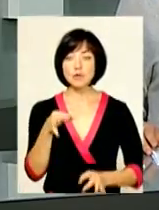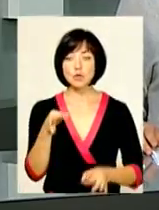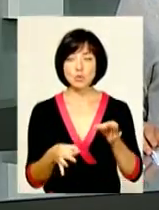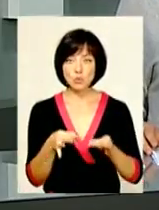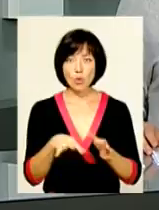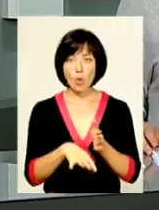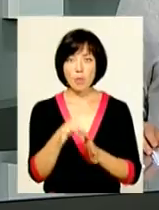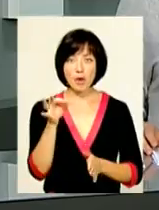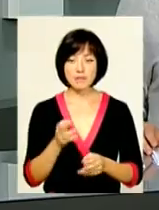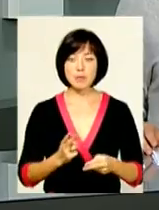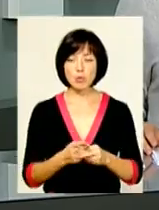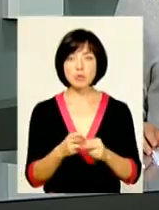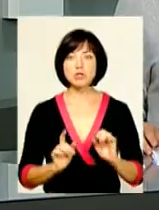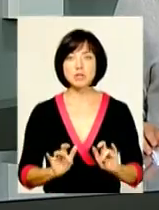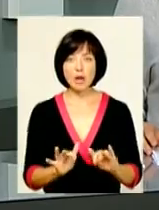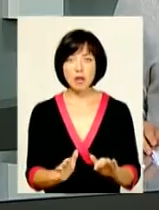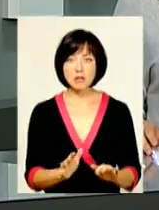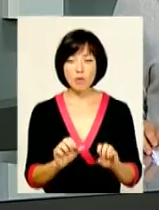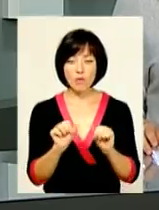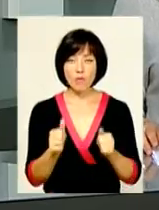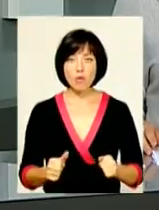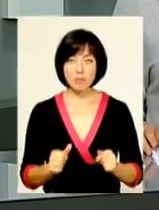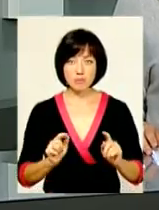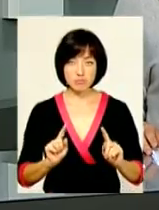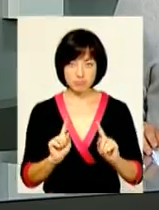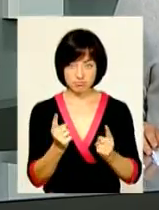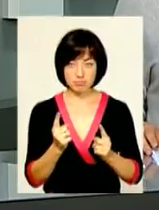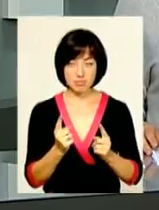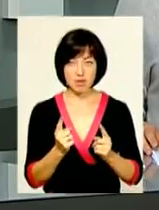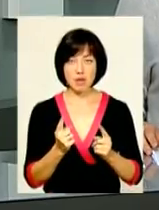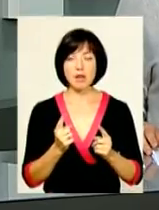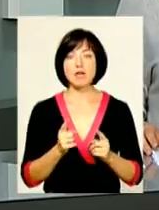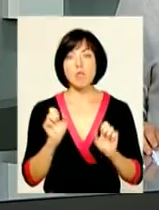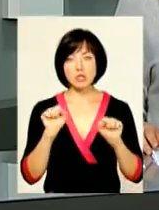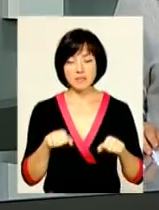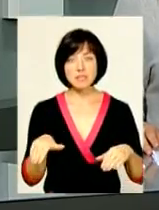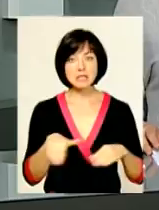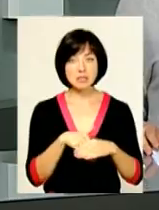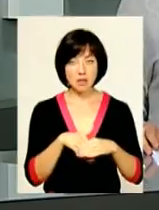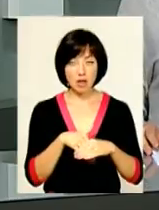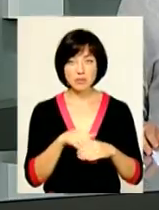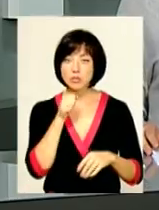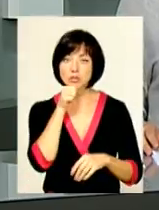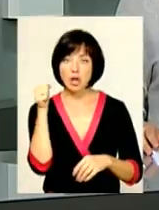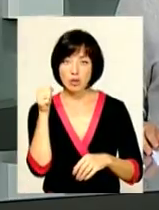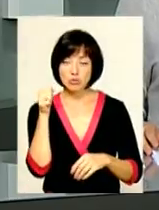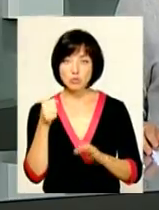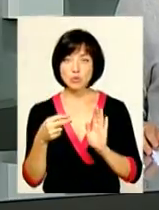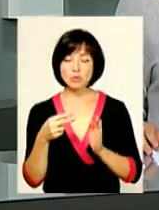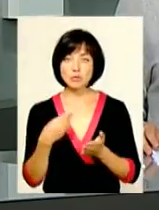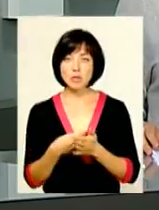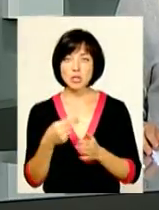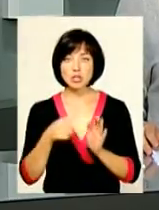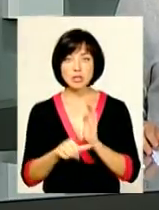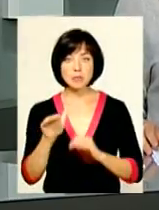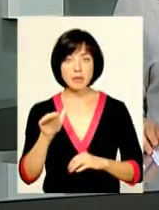обрав обвинуваченим запобіжний захід у вигляді тримання під вартою з можливістю внесення застави. Старшому з них у сумі